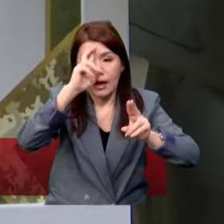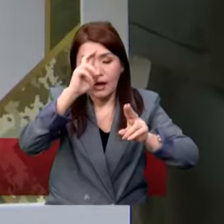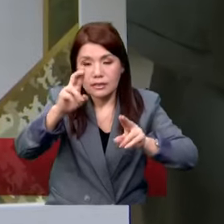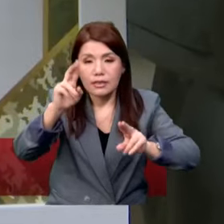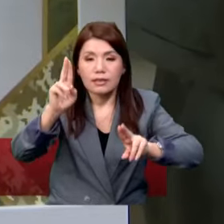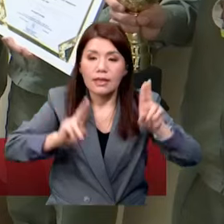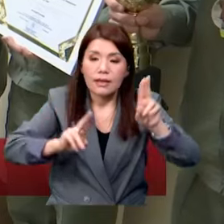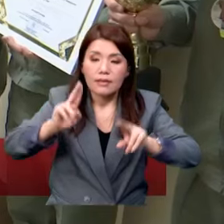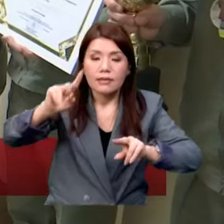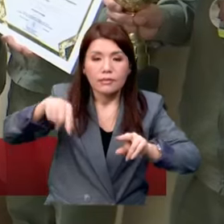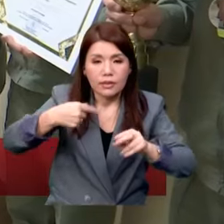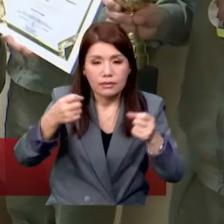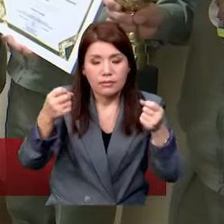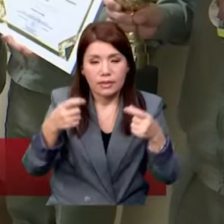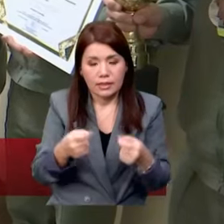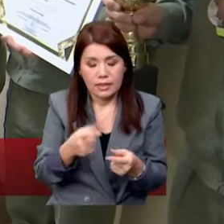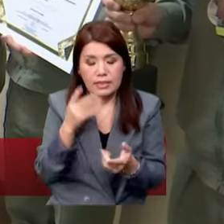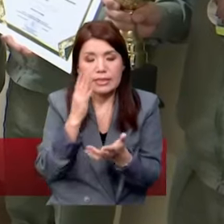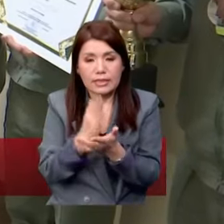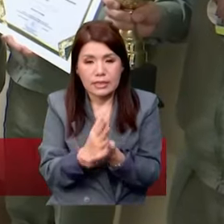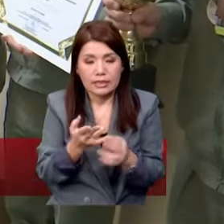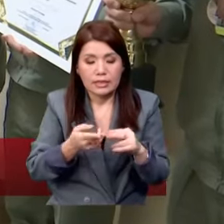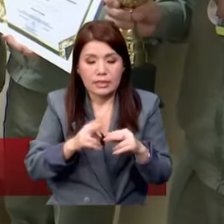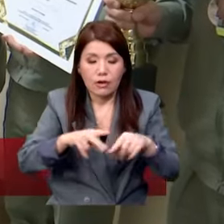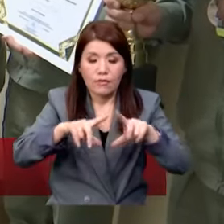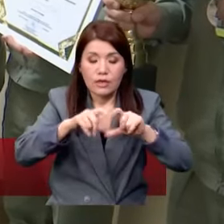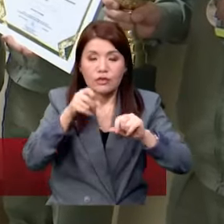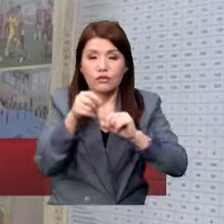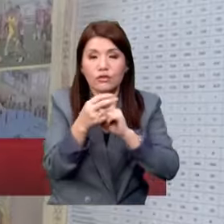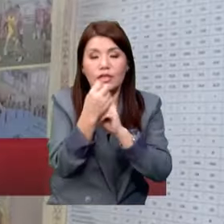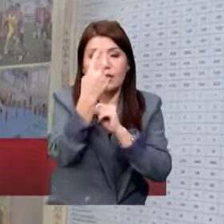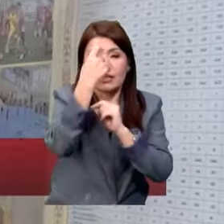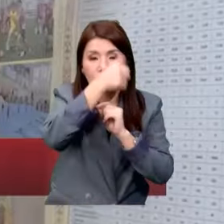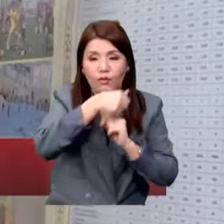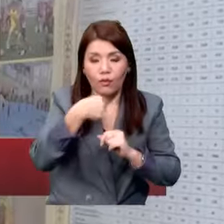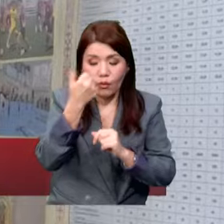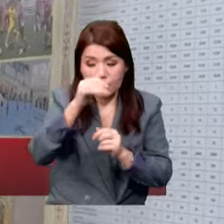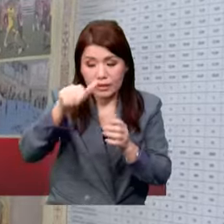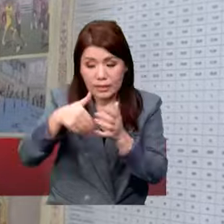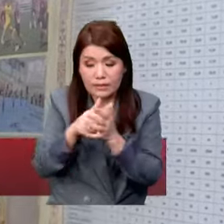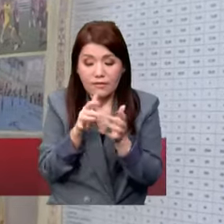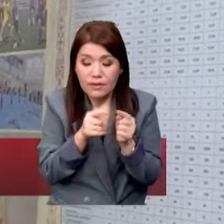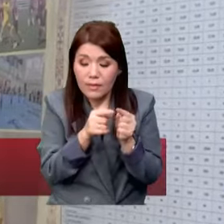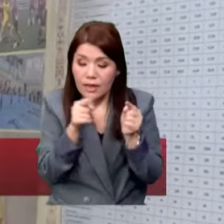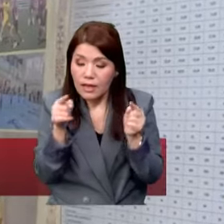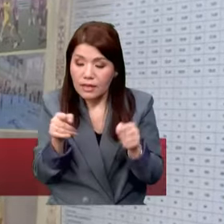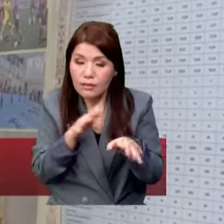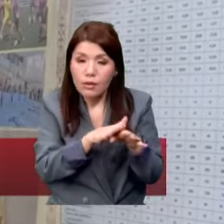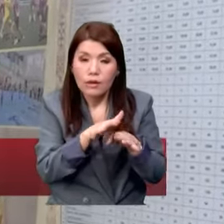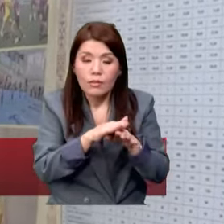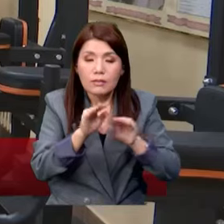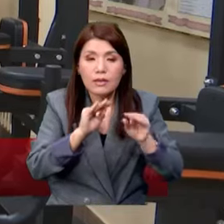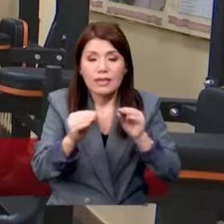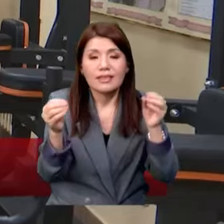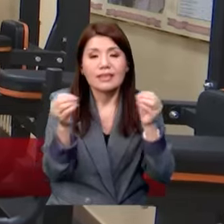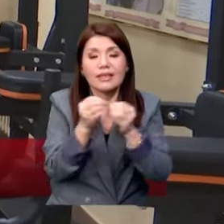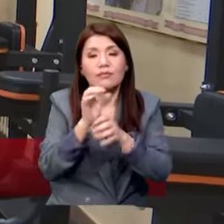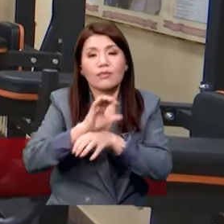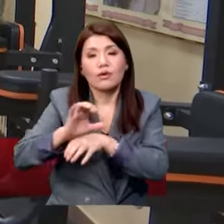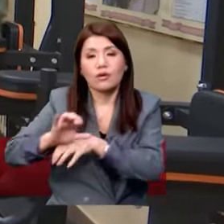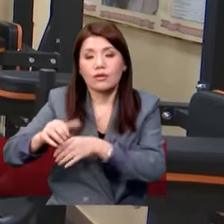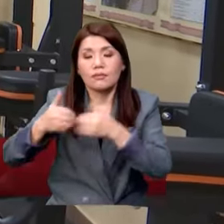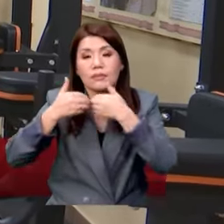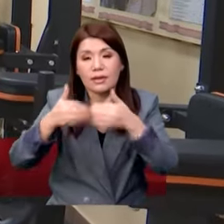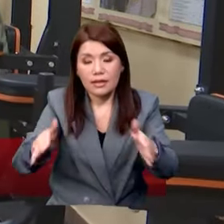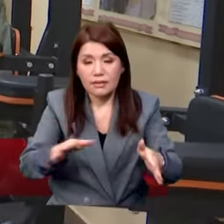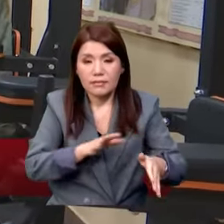государственным требованиям образования. Лицей функционирует с 2011 года. За это время было произведено 10 выпусков. В этих